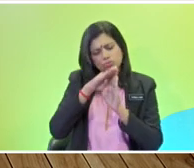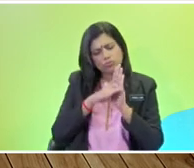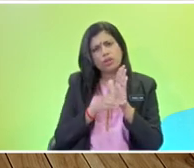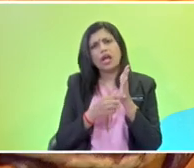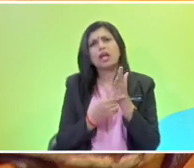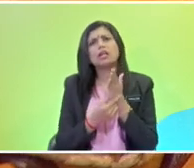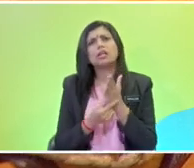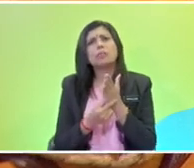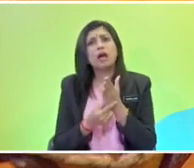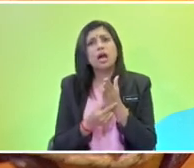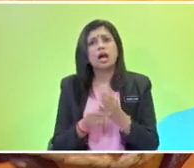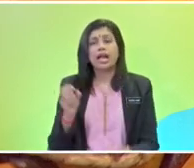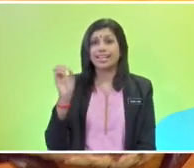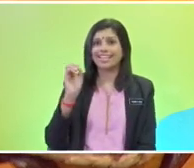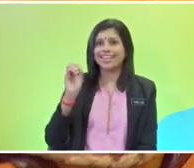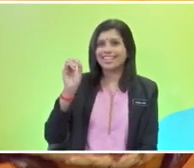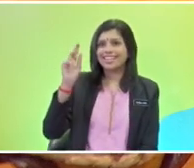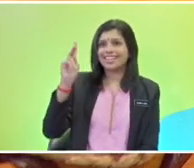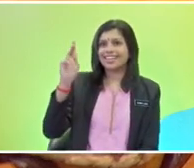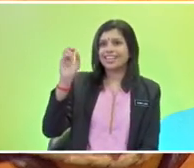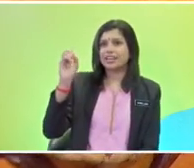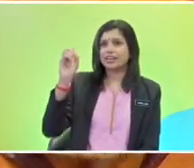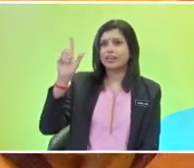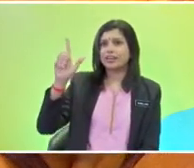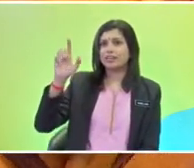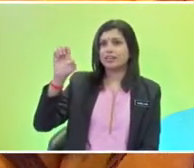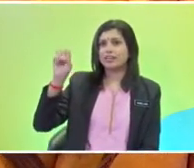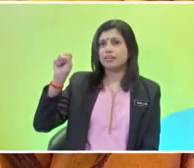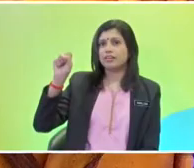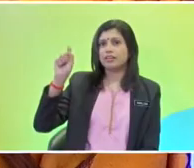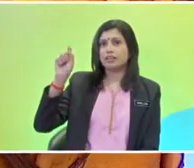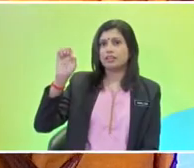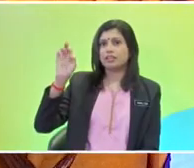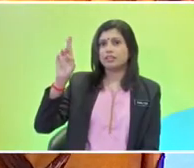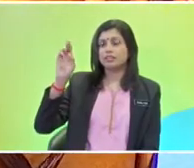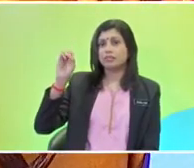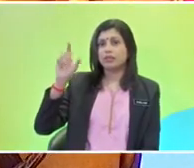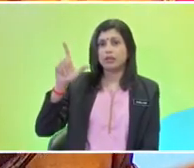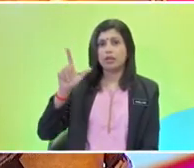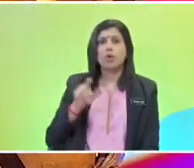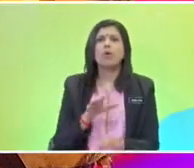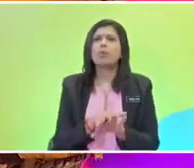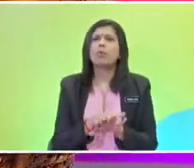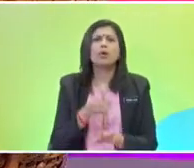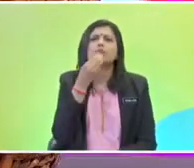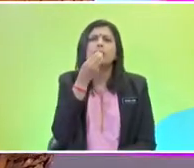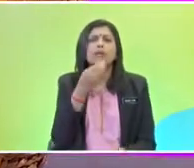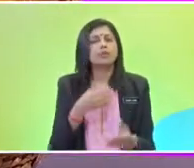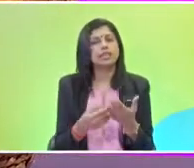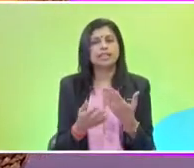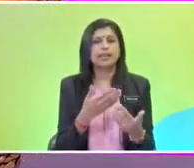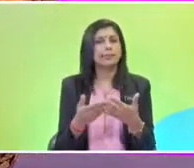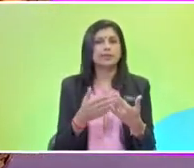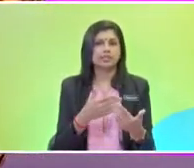ada kolesterol. Oh, tak ada kolesterol, cikgu. Makan banyak-banyak pun okey je. Wah, tak sabar nak makan banyak-banyak. Nanti kita belajar.